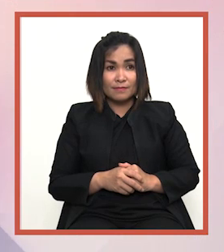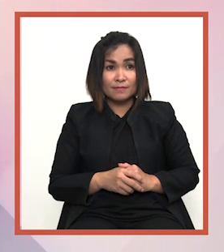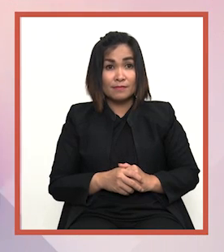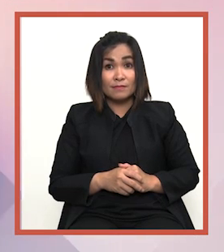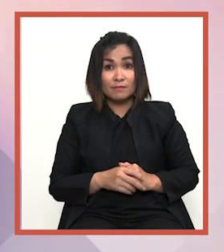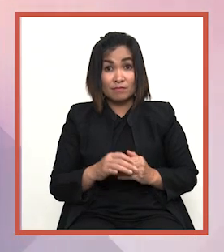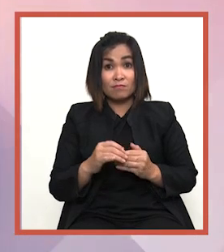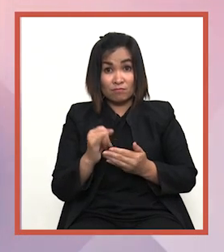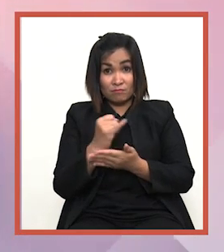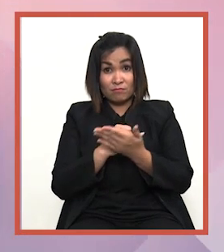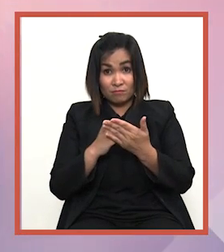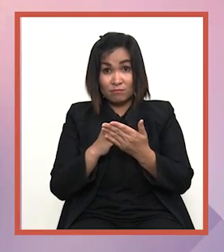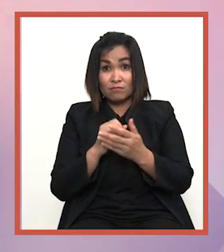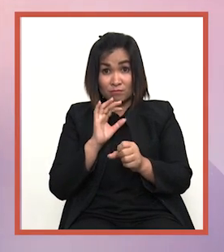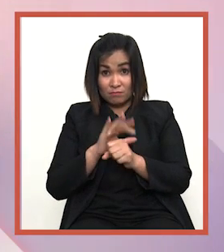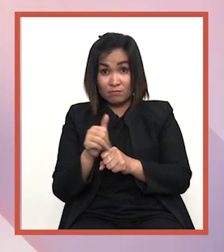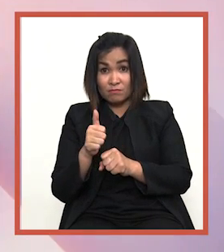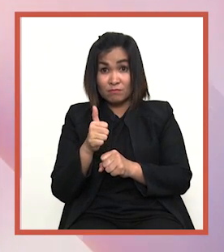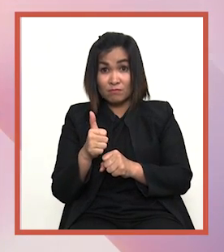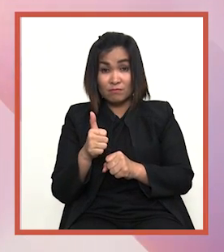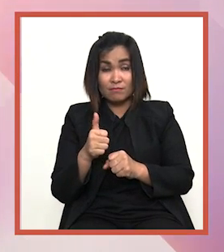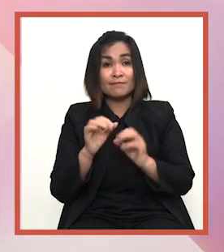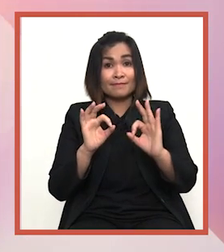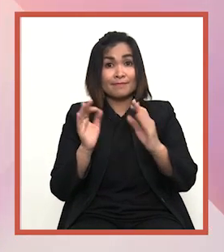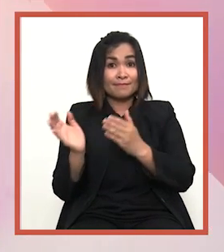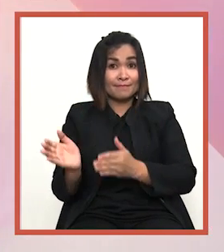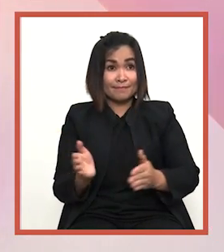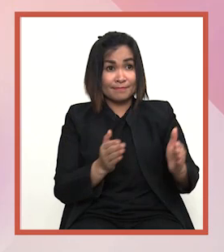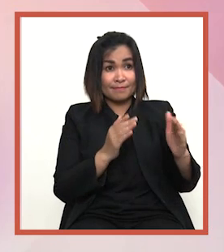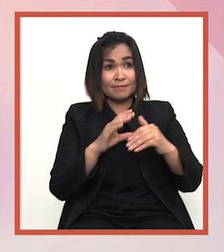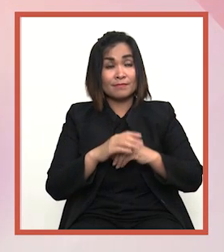จดทันไหมครับโอเคส่วนถัดไปครับ